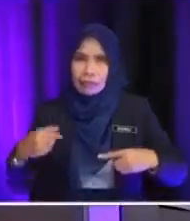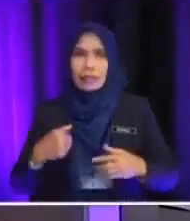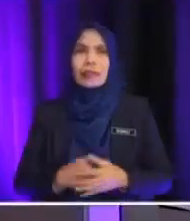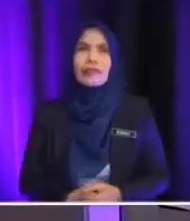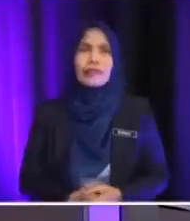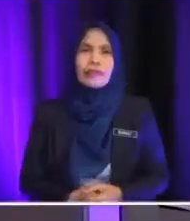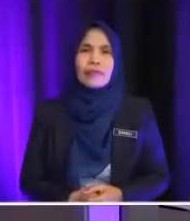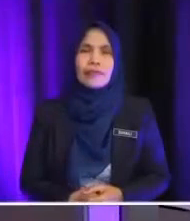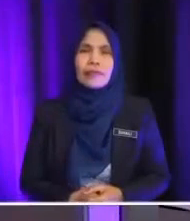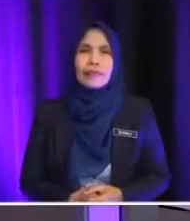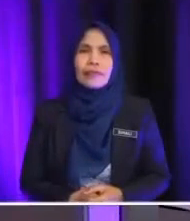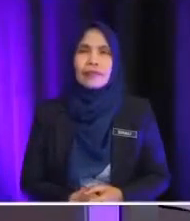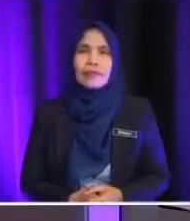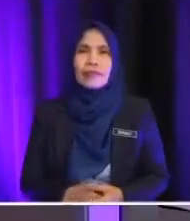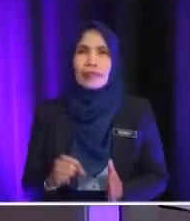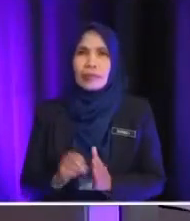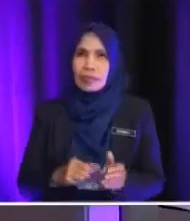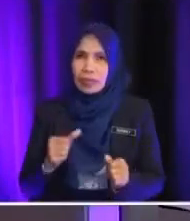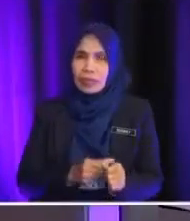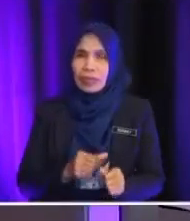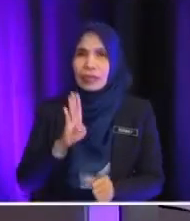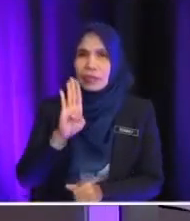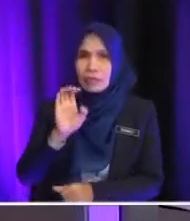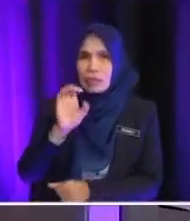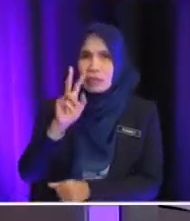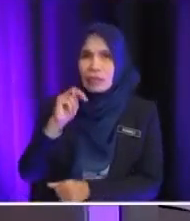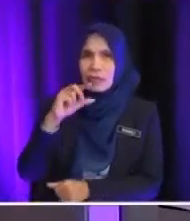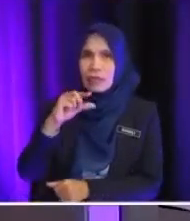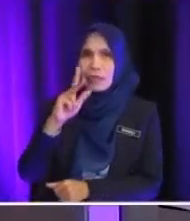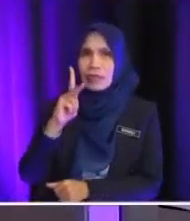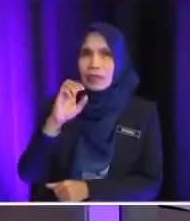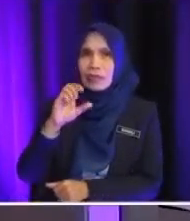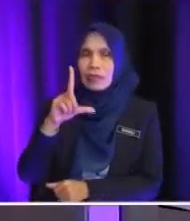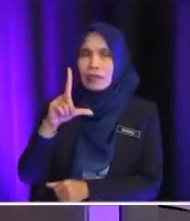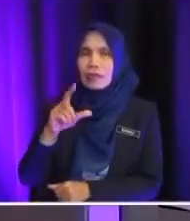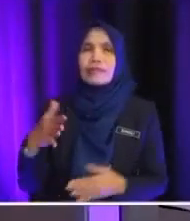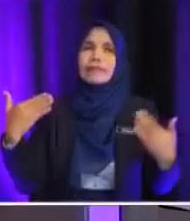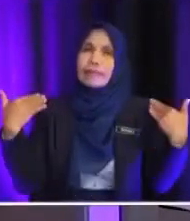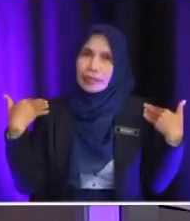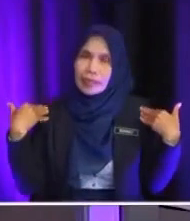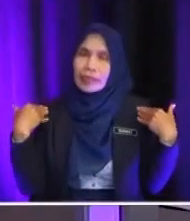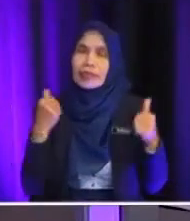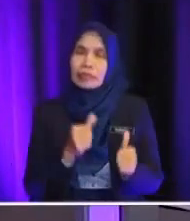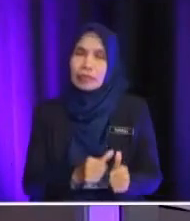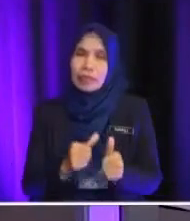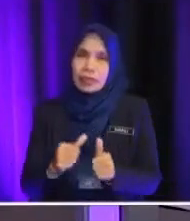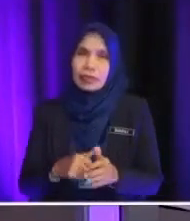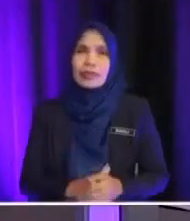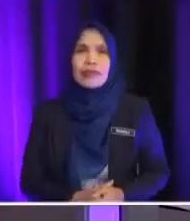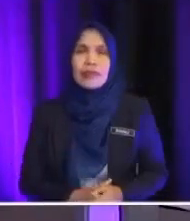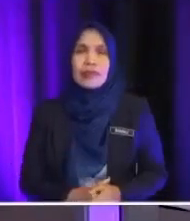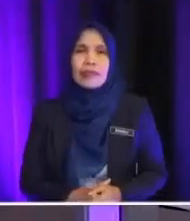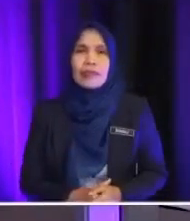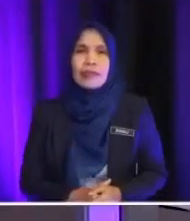tak kiralah bengkel apa, bengkel amali, dia ada peraturan dan langkah keselamatan yang tersendiri. Jadi murid-murid mestilah